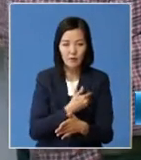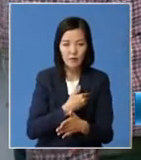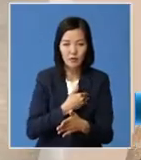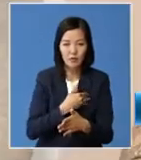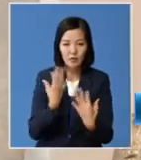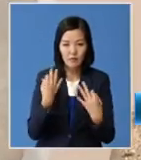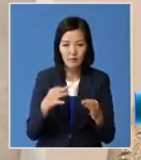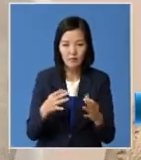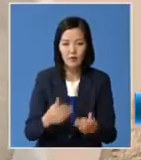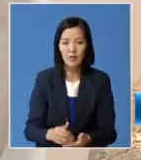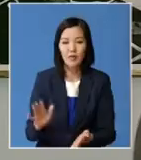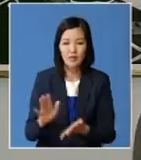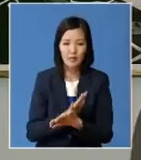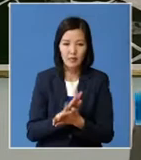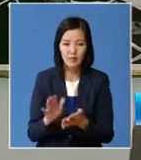есік ашық.